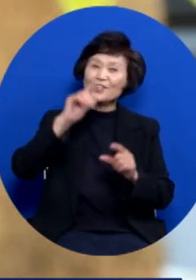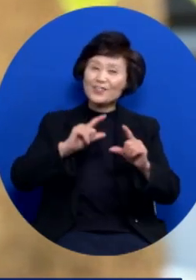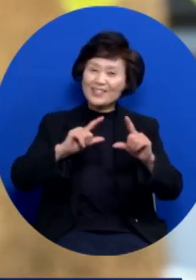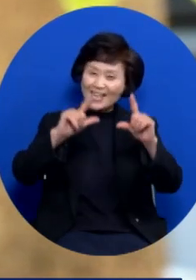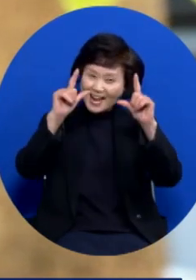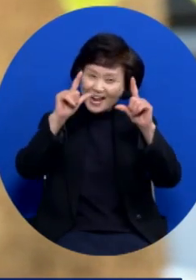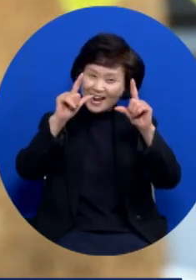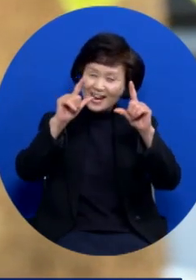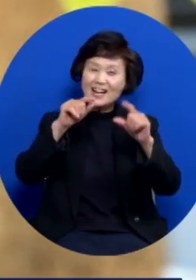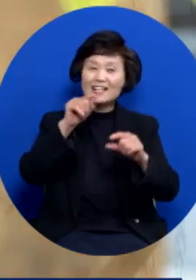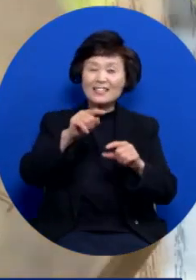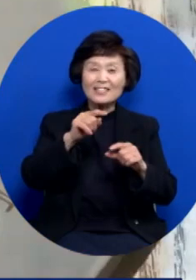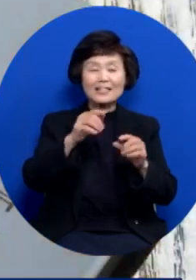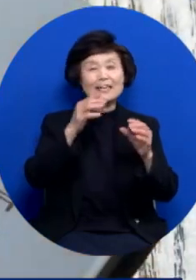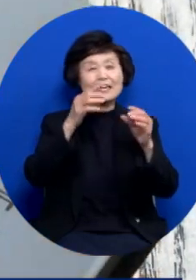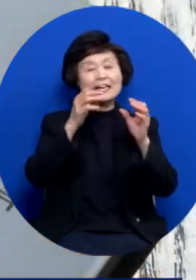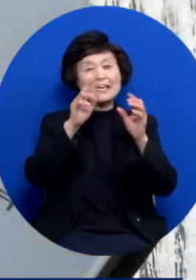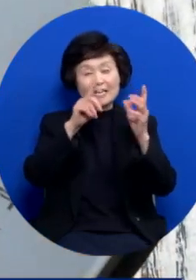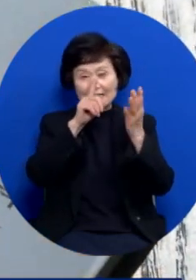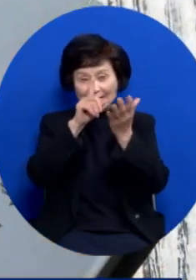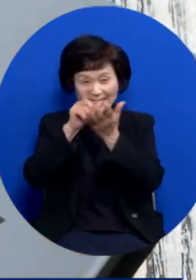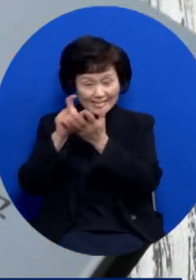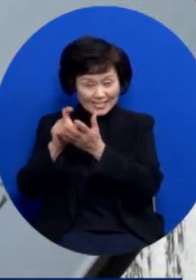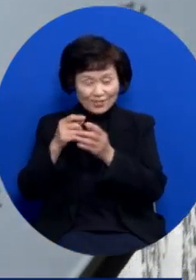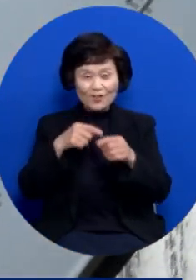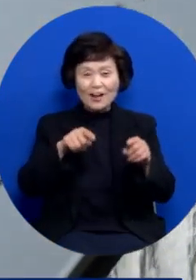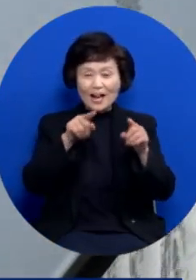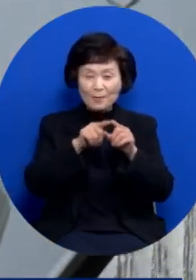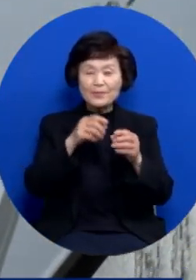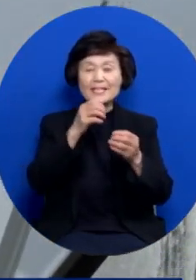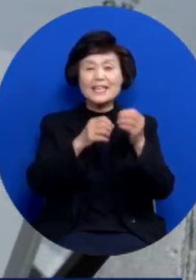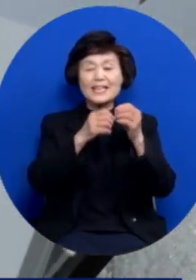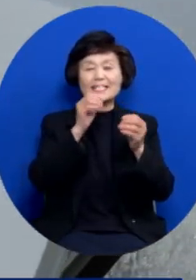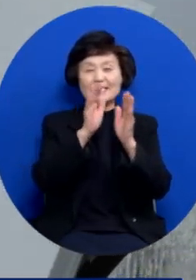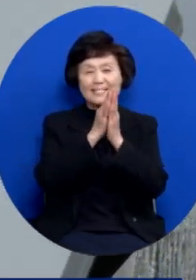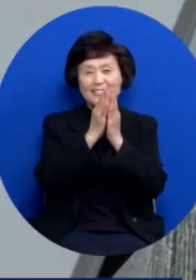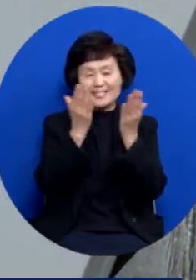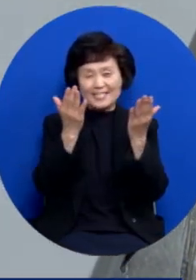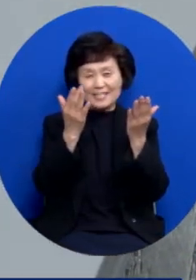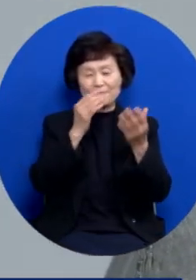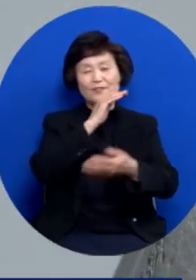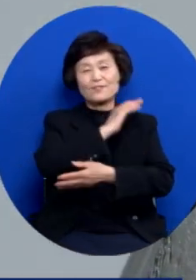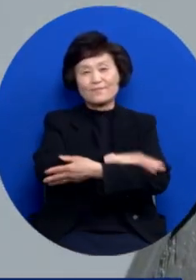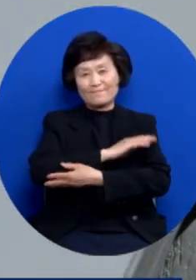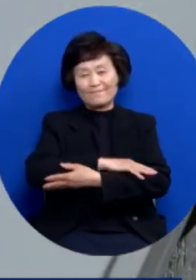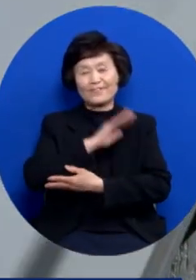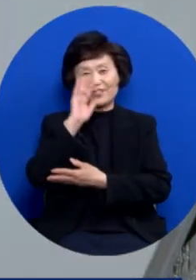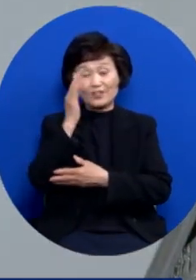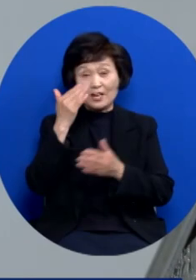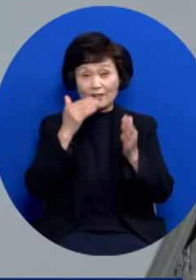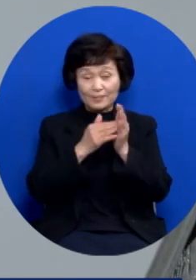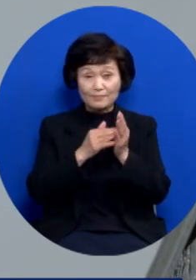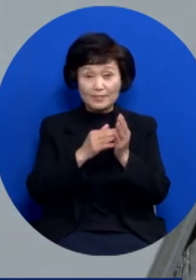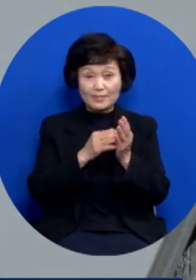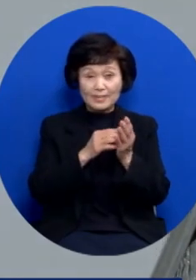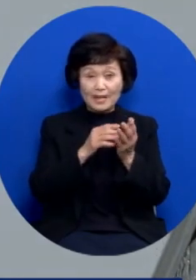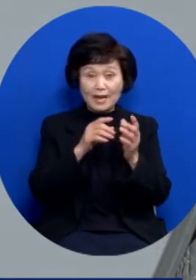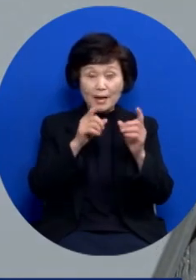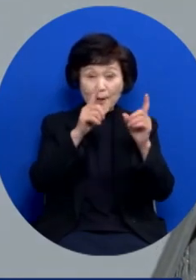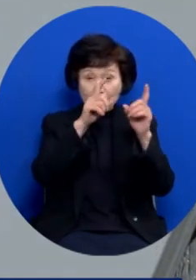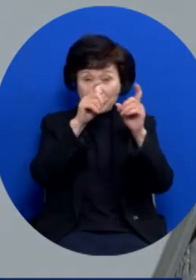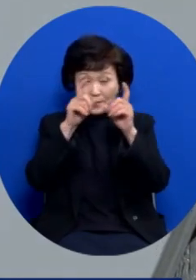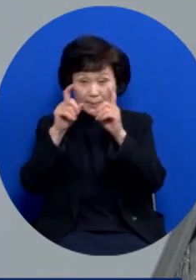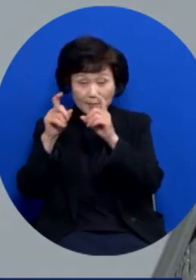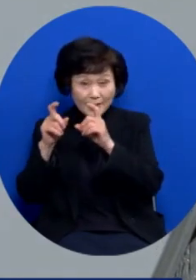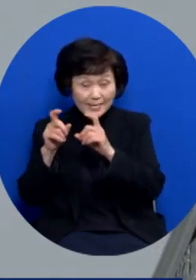모아서 사진과 함께 이번에 시선집을 출간하게 됐습니다. 작품 사진을 찍기보다는 아름다운